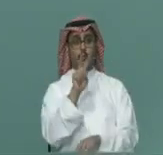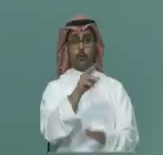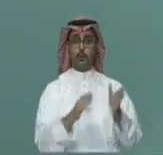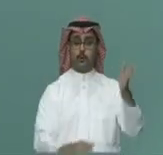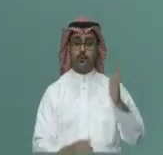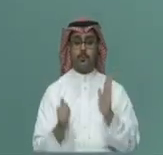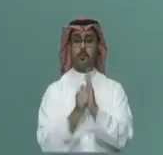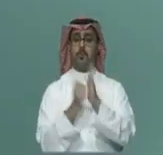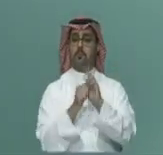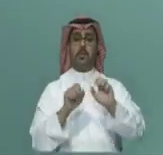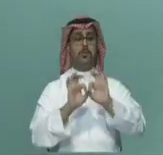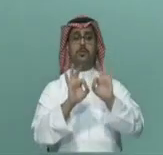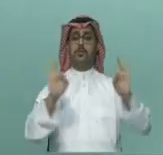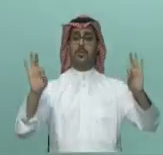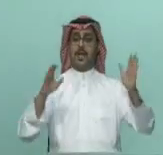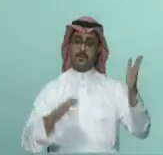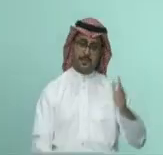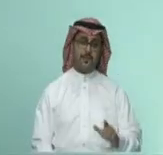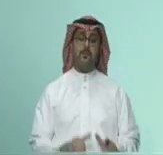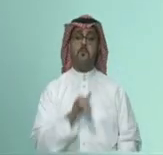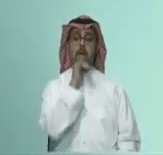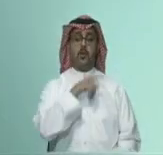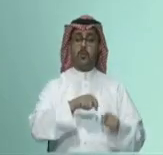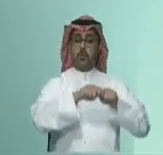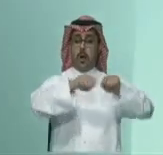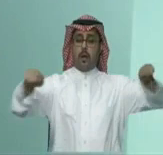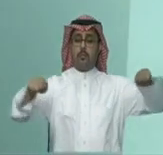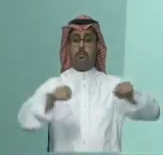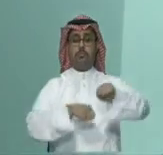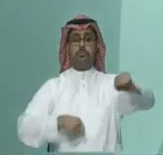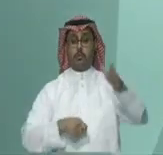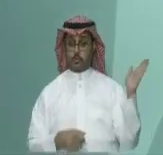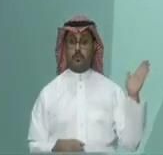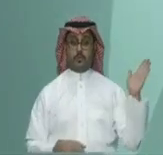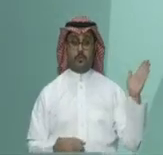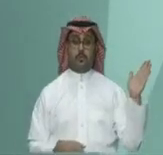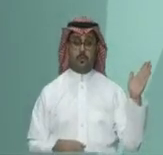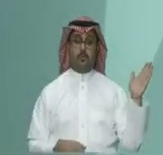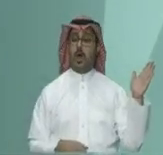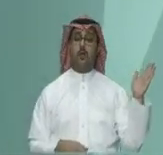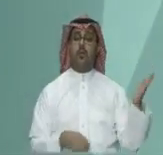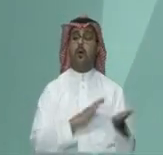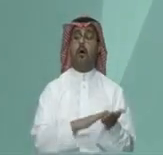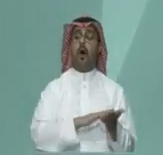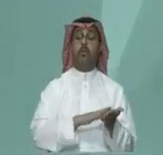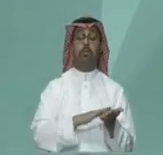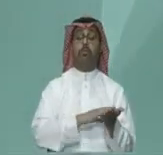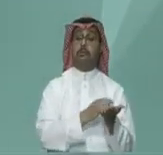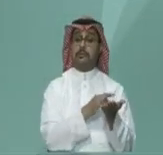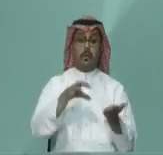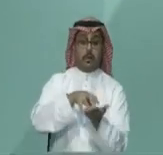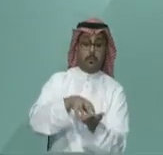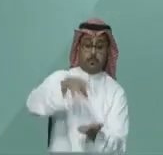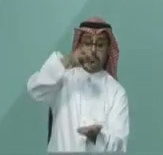وتيسير بيئة إسكانية متوازنة ومستدامة، وأيضا رسالة واضحة وهي استحداث وتطوير برامج